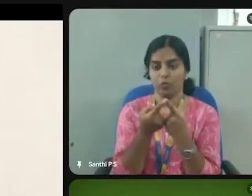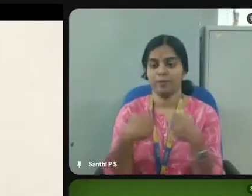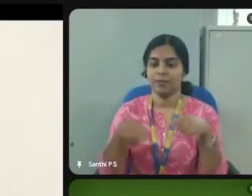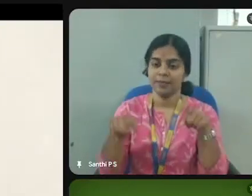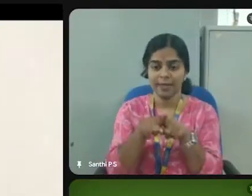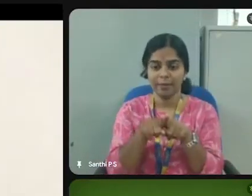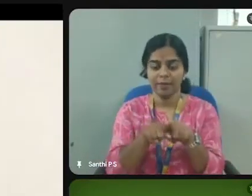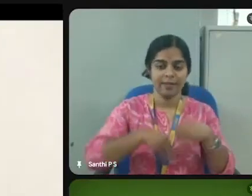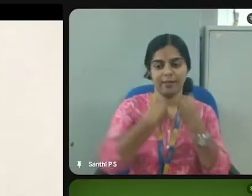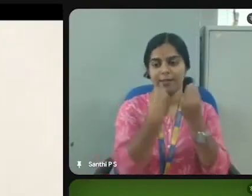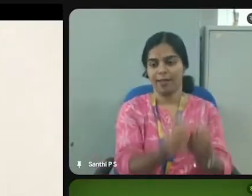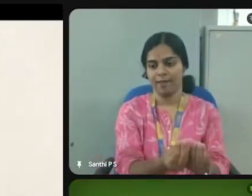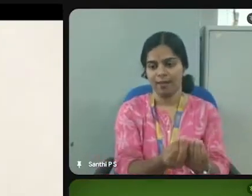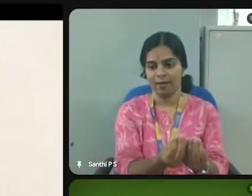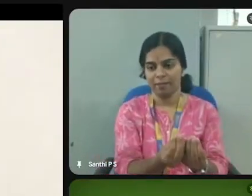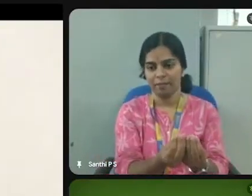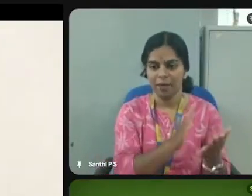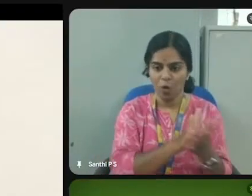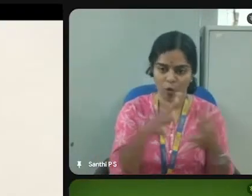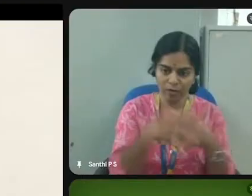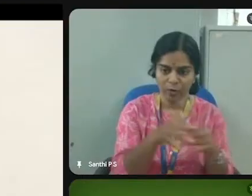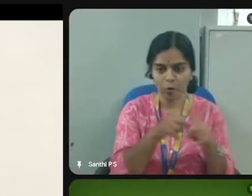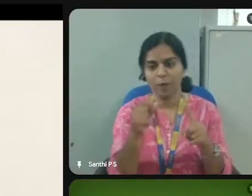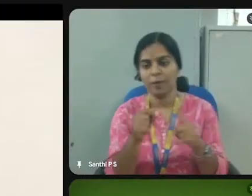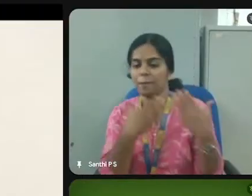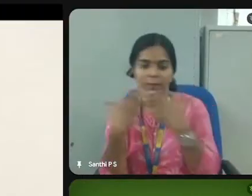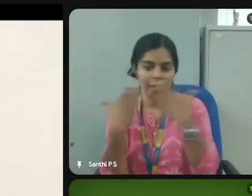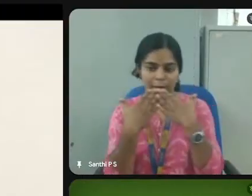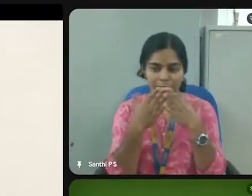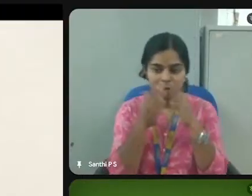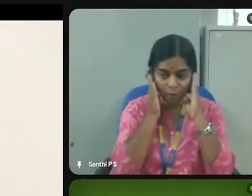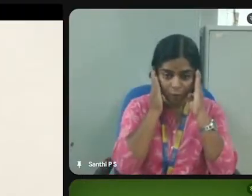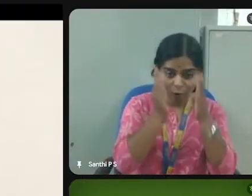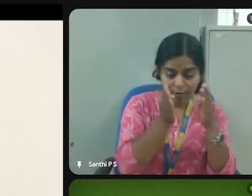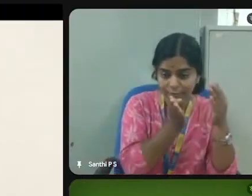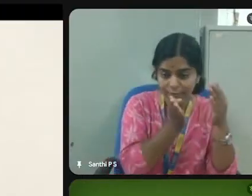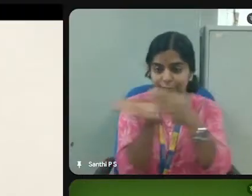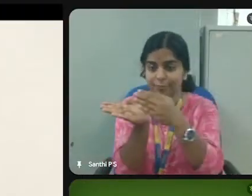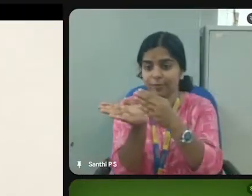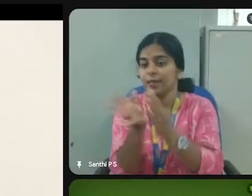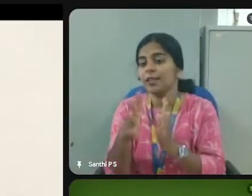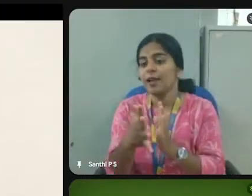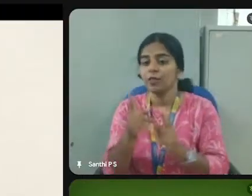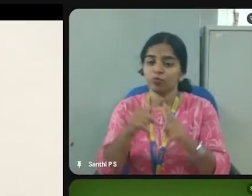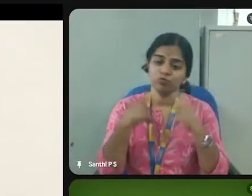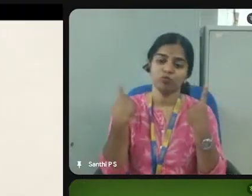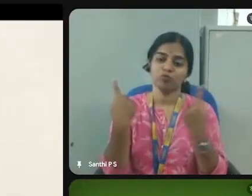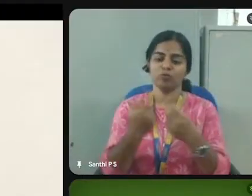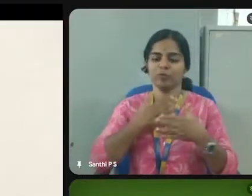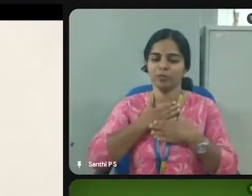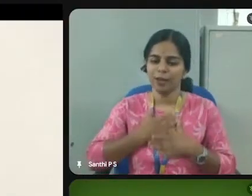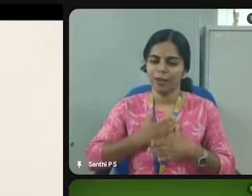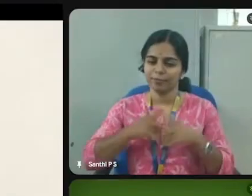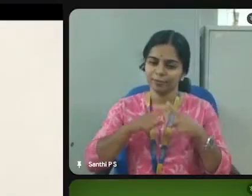റൂമോ അവർക്ക് നമ്മൾ പ്രൊവൈഡ് ചെയ്യണം. അതിന്റെ കൂടെ തന്നെ അവർക്ക് ഒരു സെൻസറി ബ്രേക്സ്, അതായത് അവർക്ക് കണ്ടിന്യൂസ് ആയിട്ട്